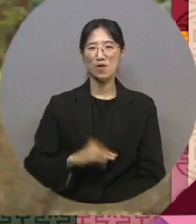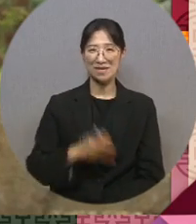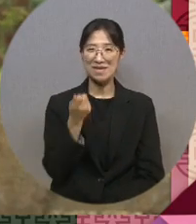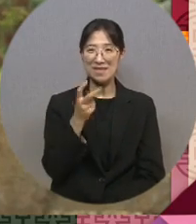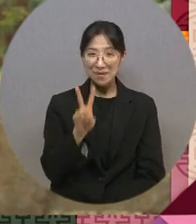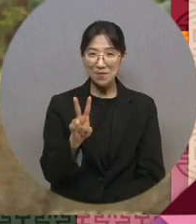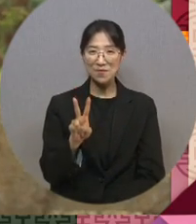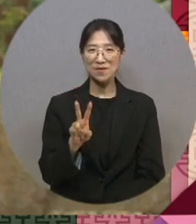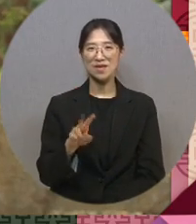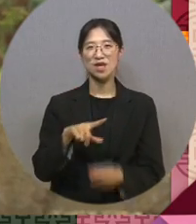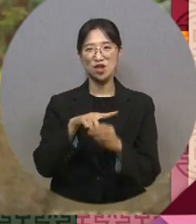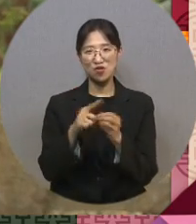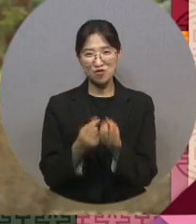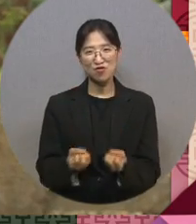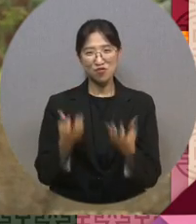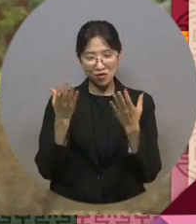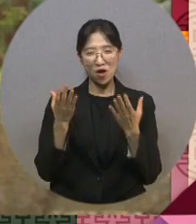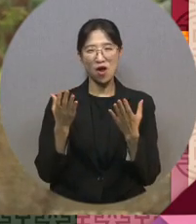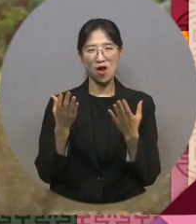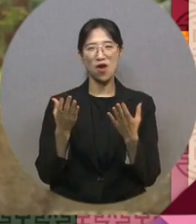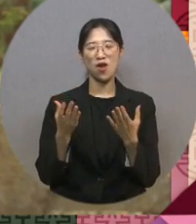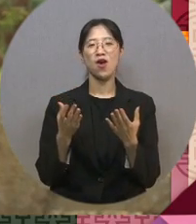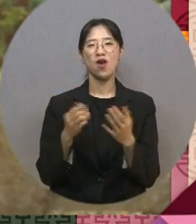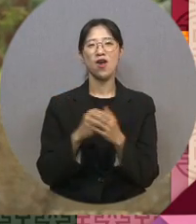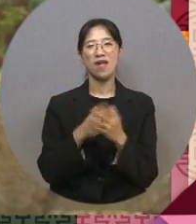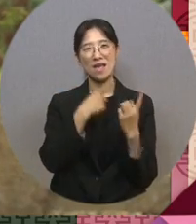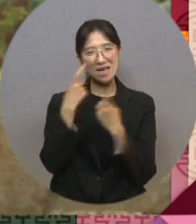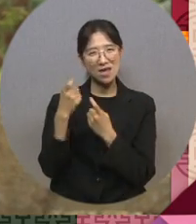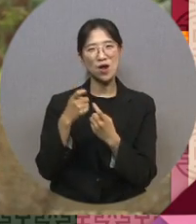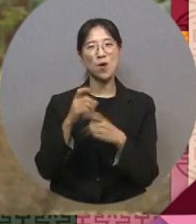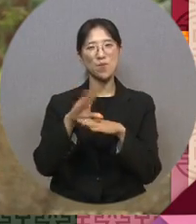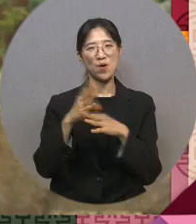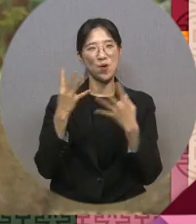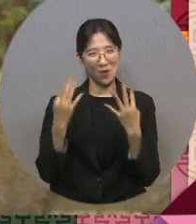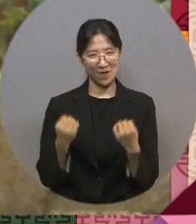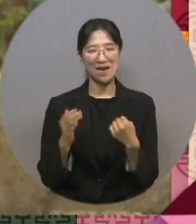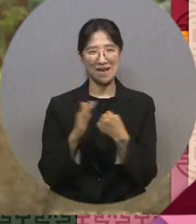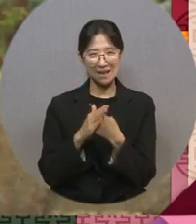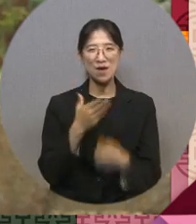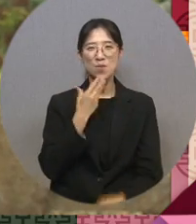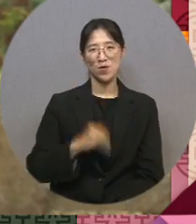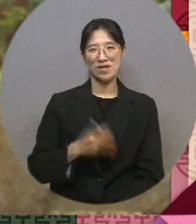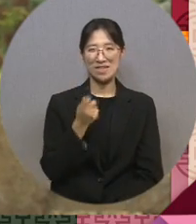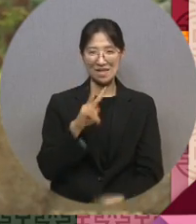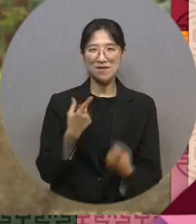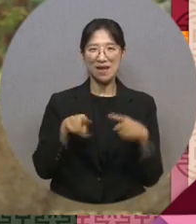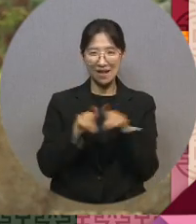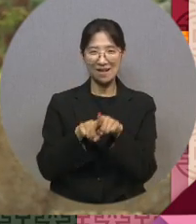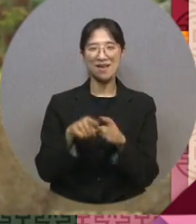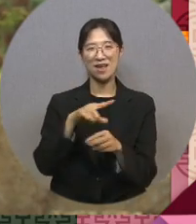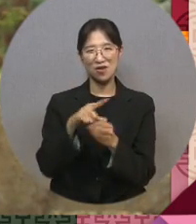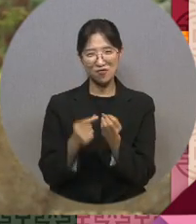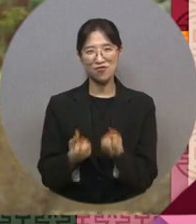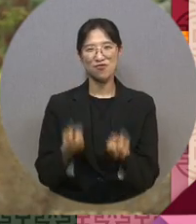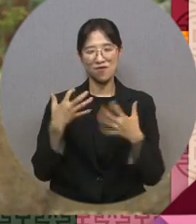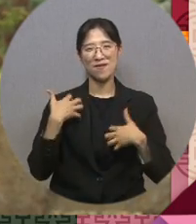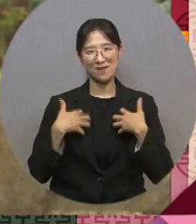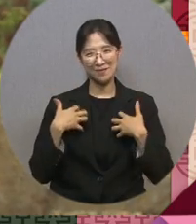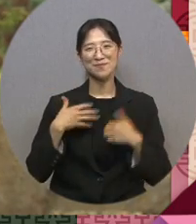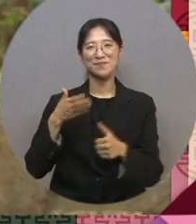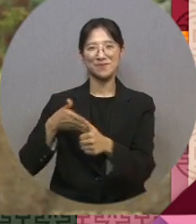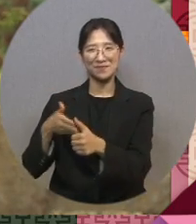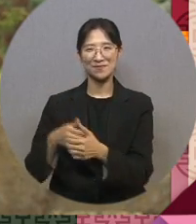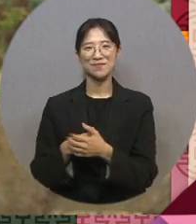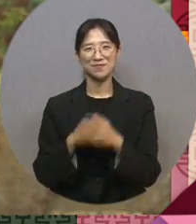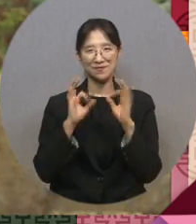복지TV에서 추석을 맞이해서 다양한 프로그램을 방송해 드리니까 복지TV와 함께 추석 연휴를 잘 보내시기 바랍니다.